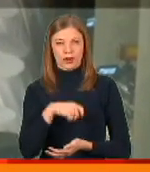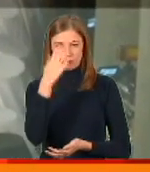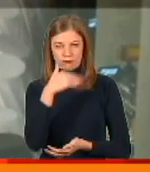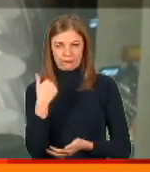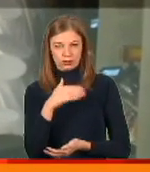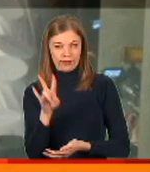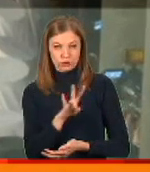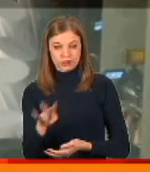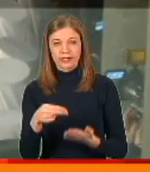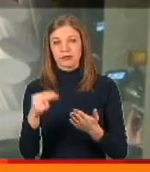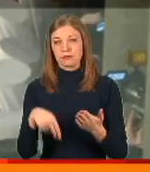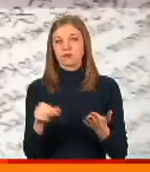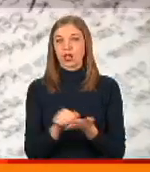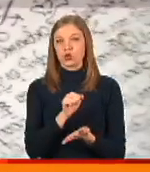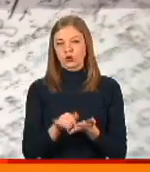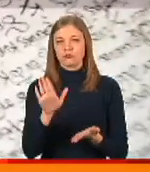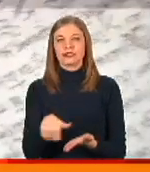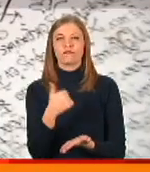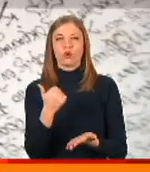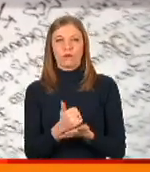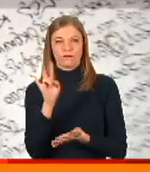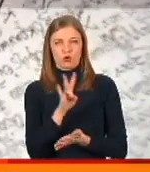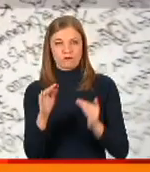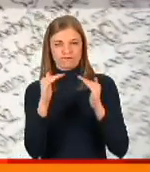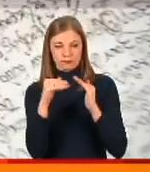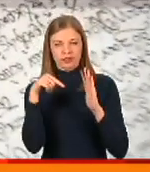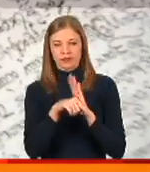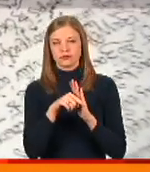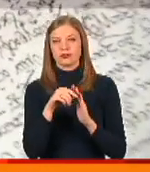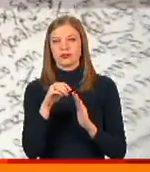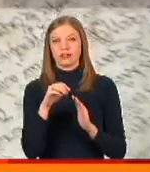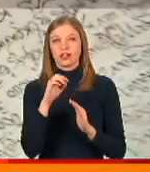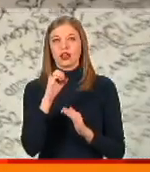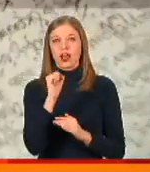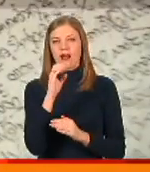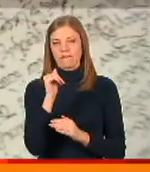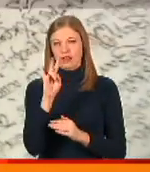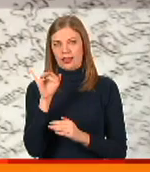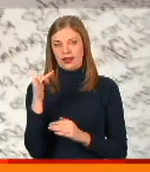православної церкви. Підписали документи у головному храмі Вселенського патріарха на фонарі.